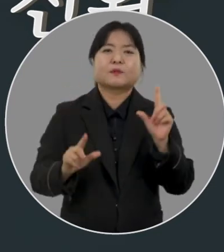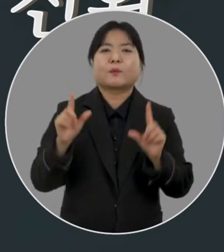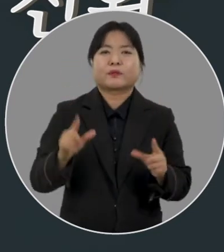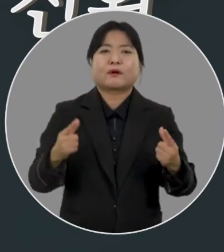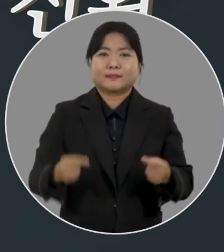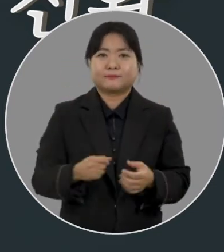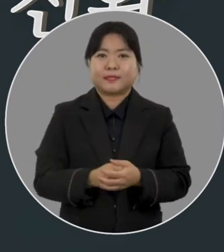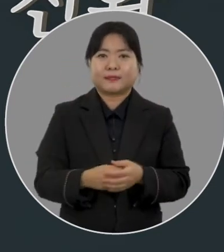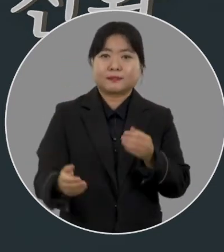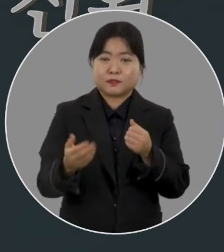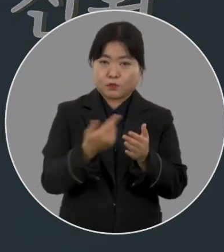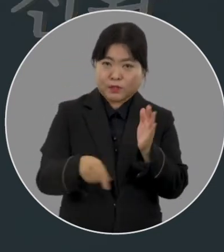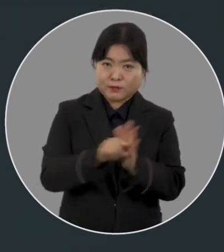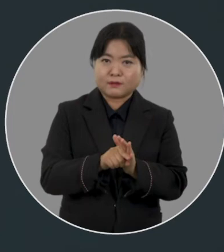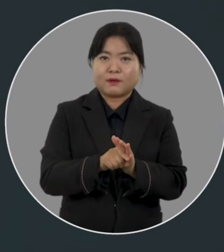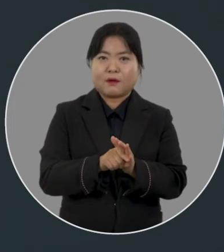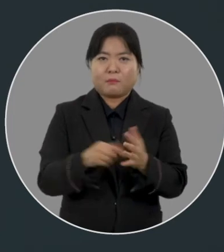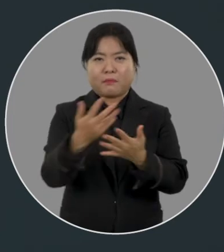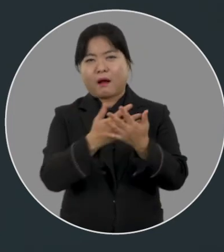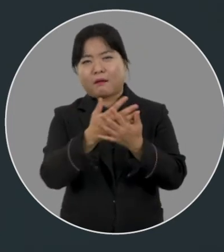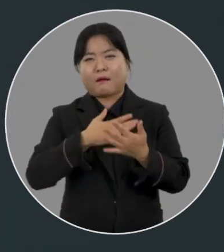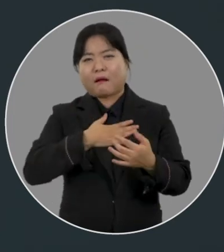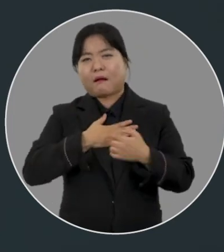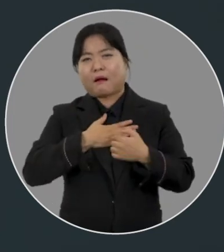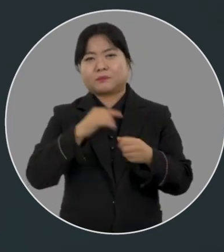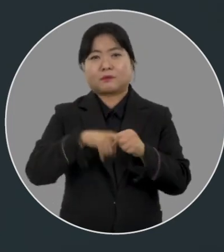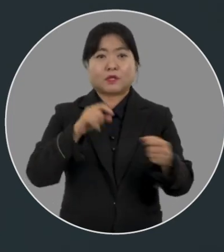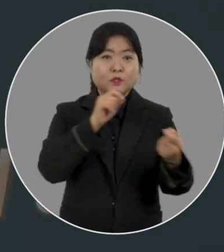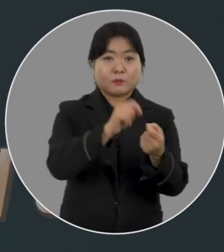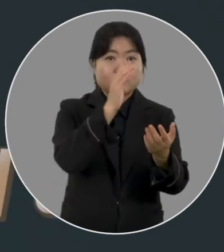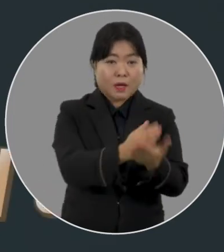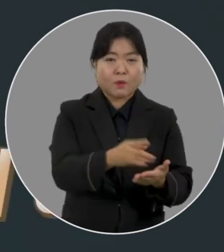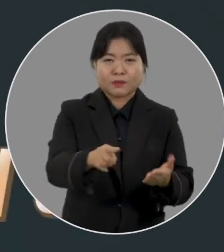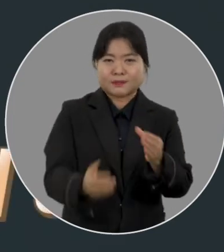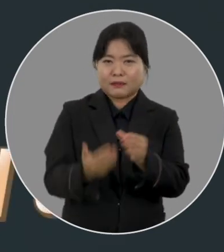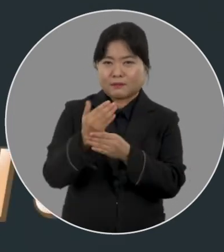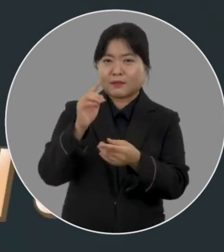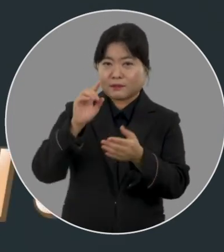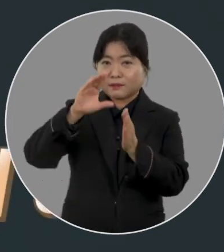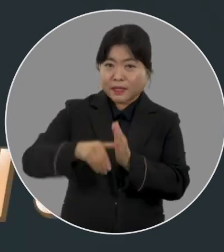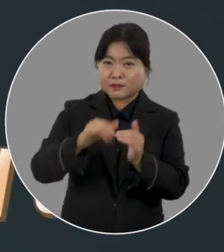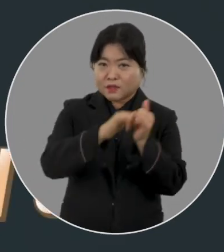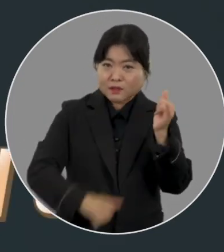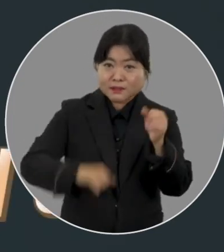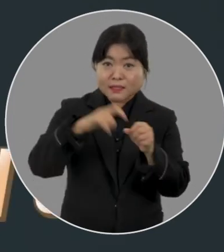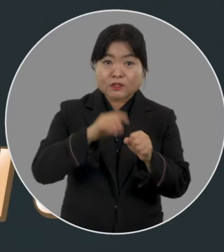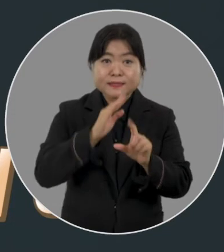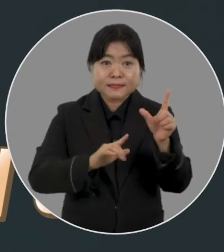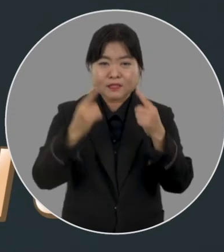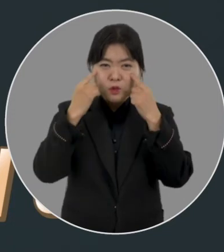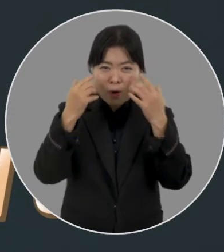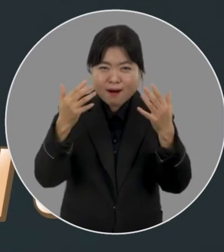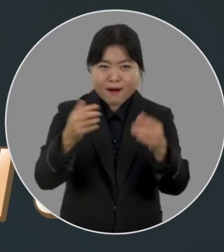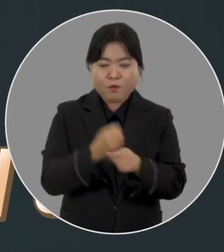태도인 것 같습니다. 그러기 위해서는 막연한 감성적인 접근이 아니라 그 사건이 일어났던 역사적 실태를